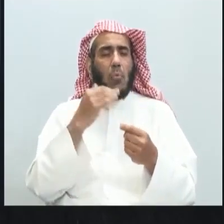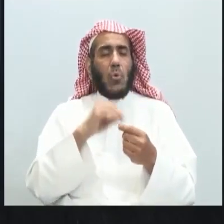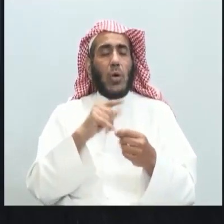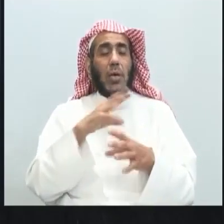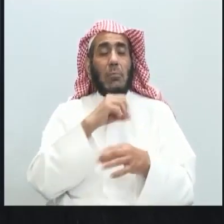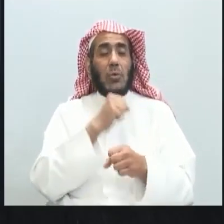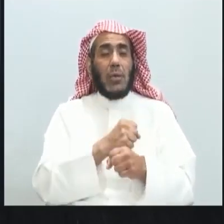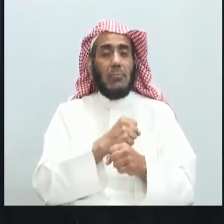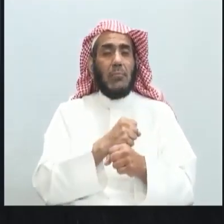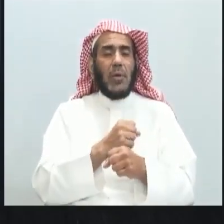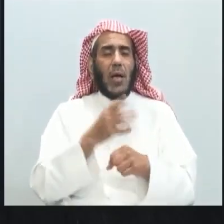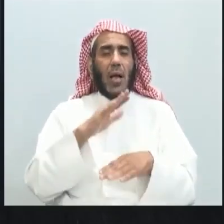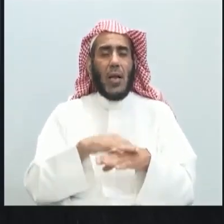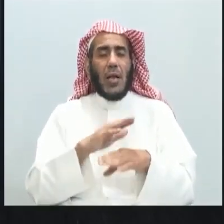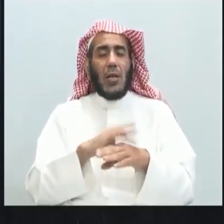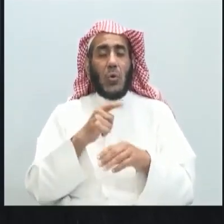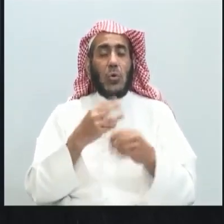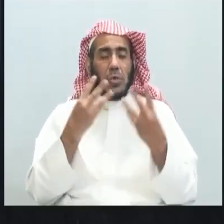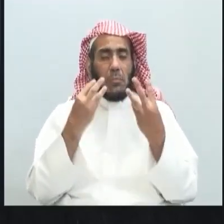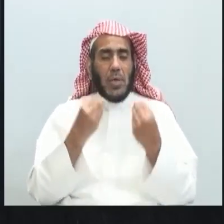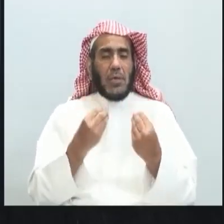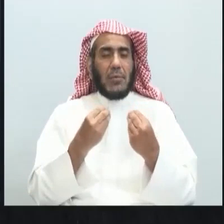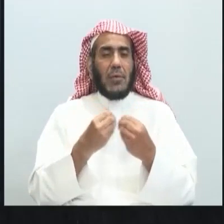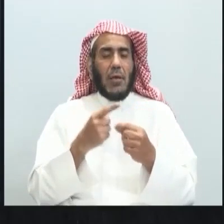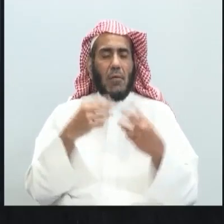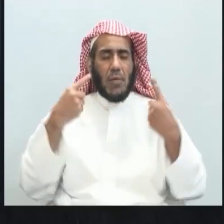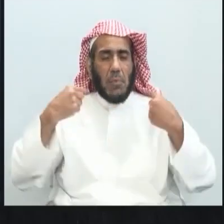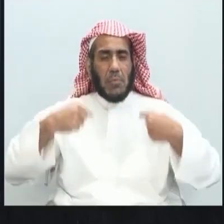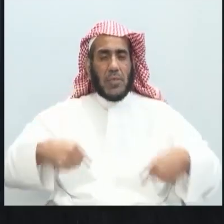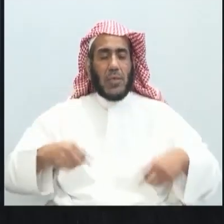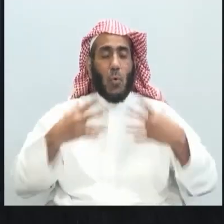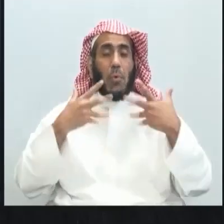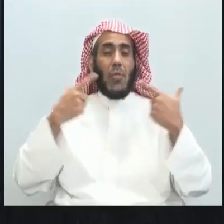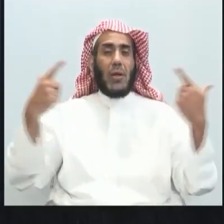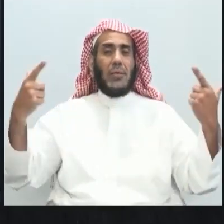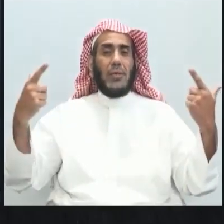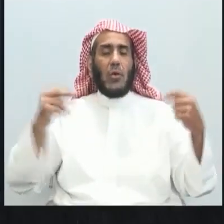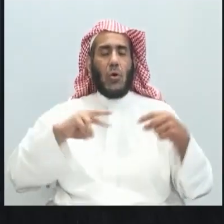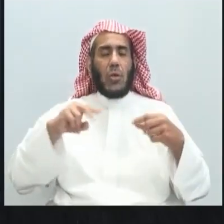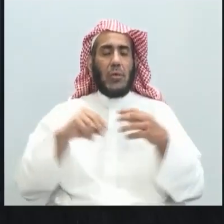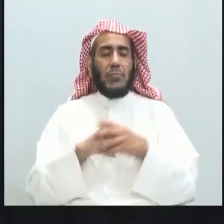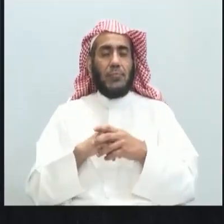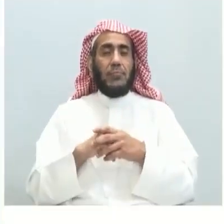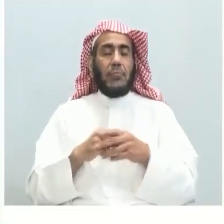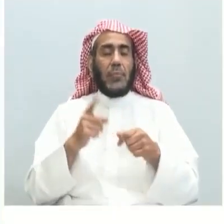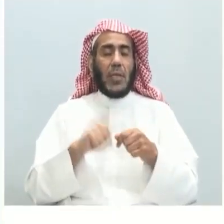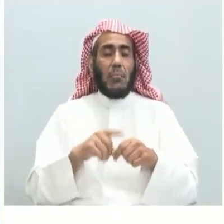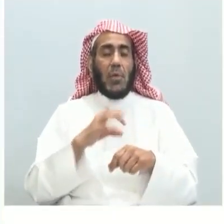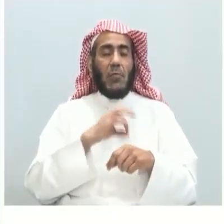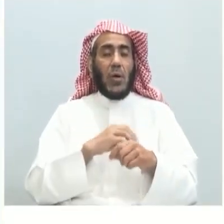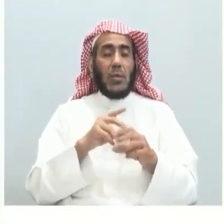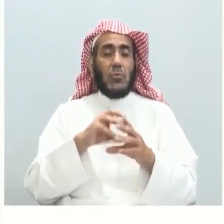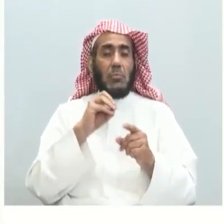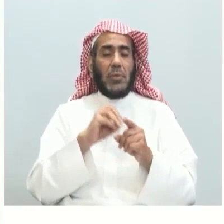صلى الله عليه وسلم على ان يكون الانسان جميلا في ملبسه ومظهره ونحو ذلك ايضا من الفوائد